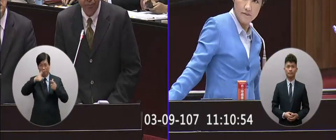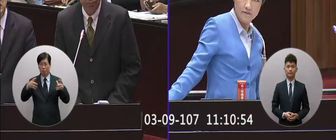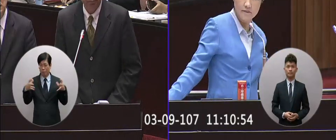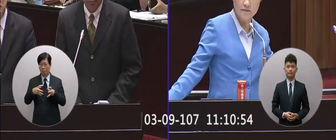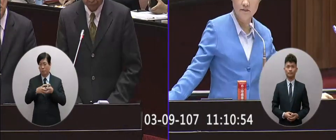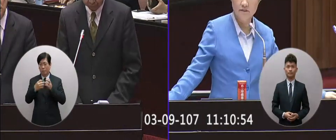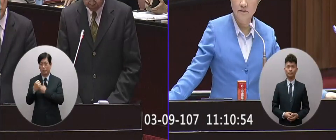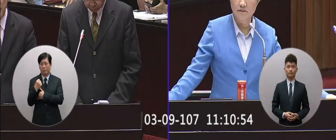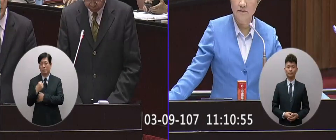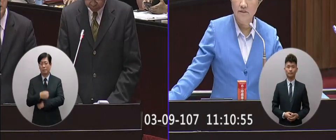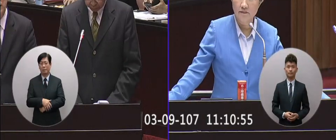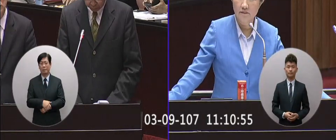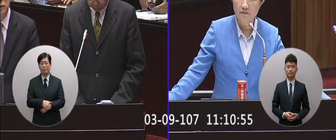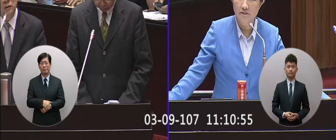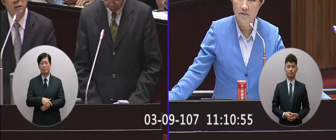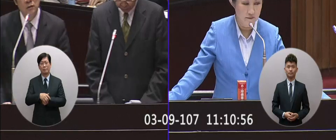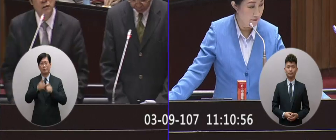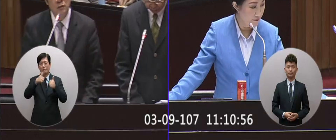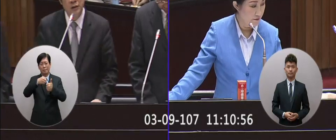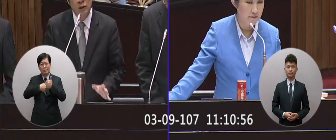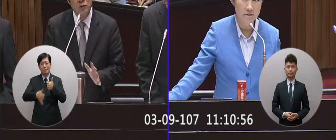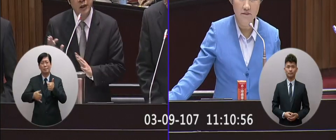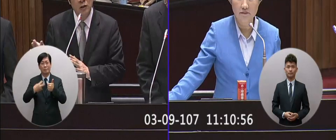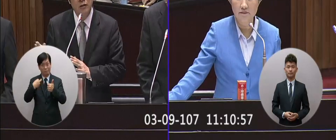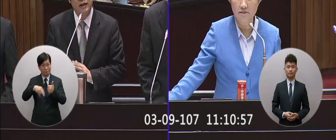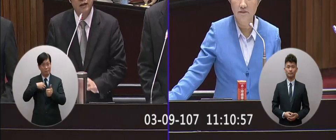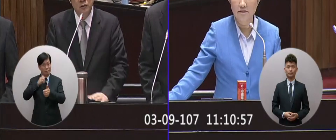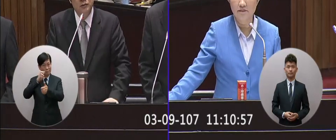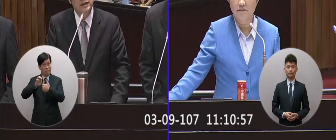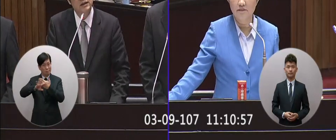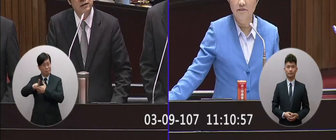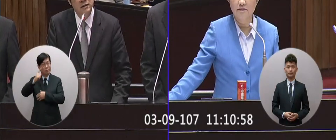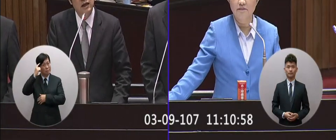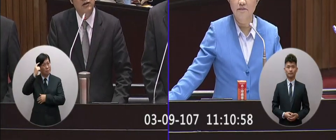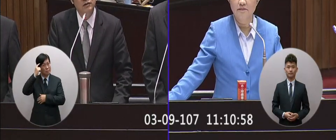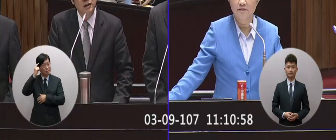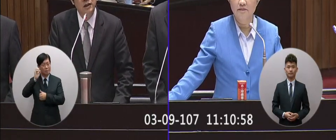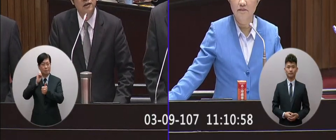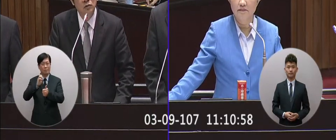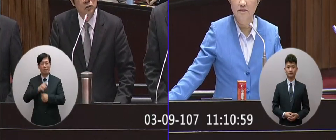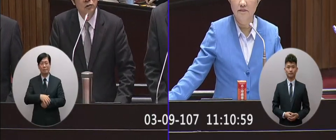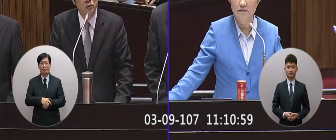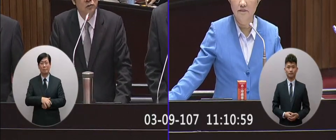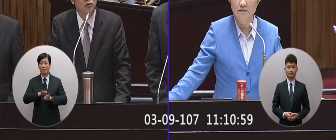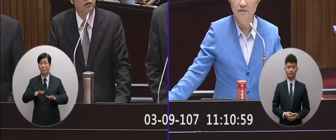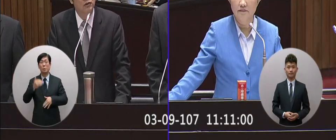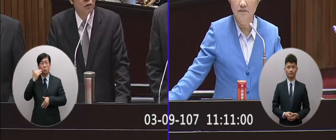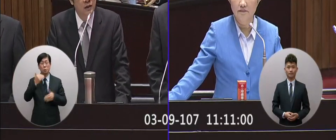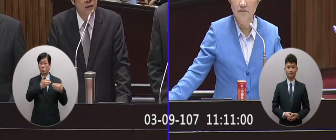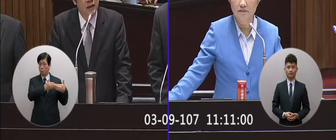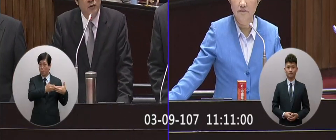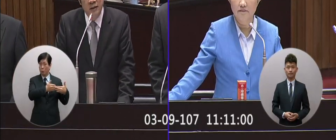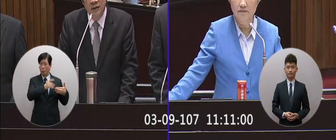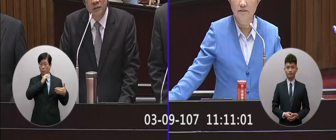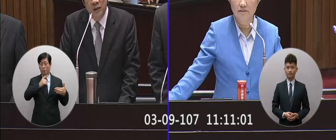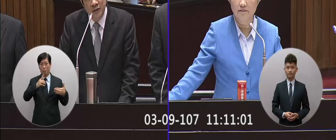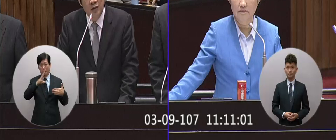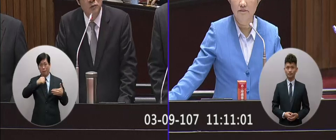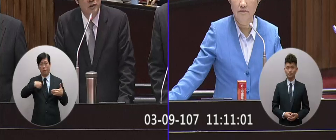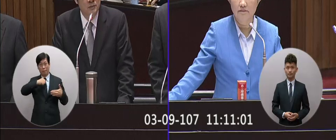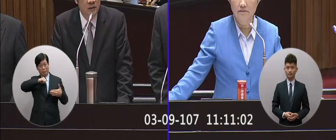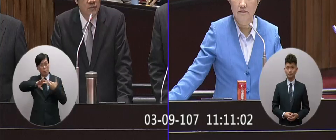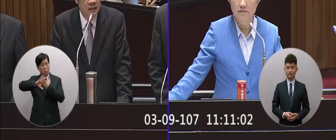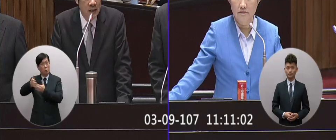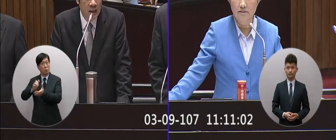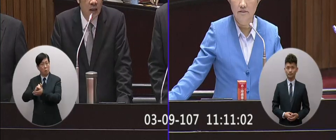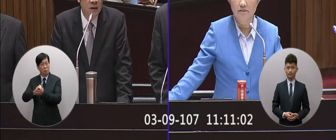努力。 那个卢委员，我提供另外一个逻辑的思考，今天如果中国挖了台湾的邦